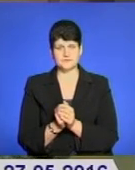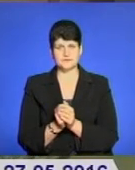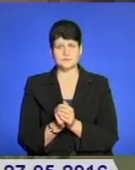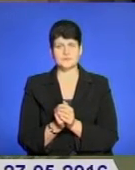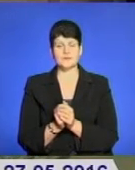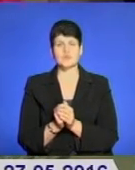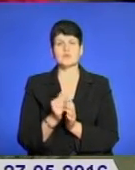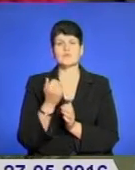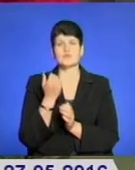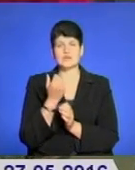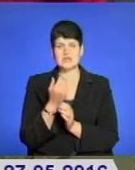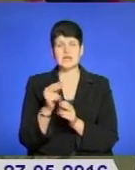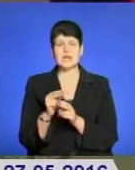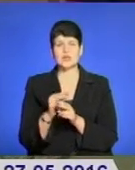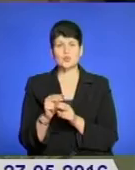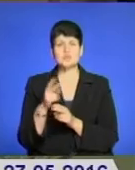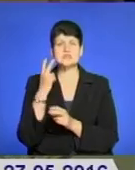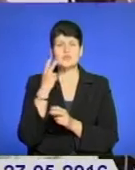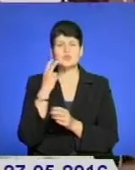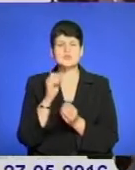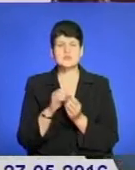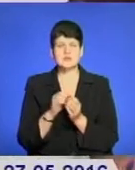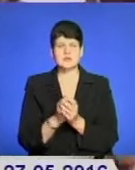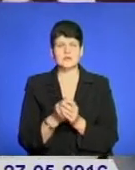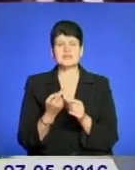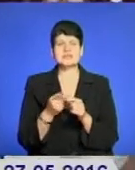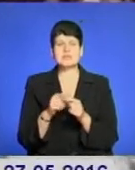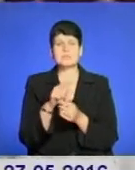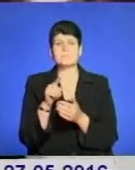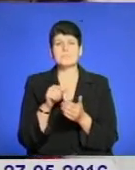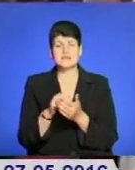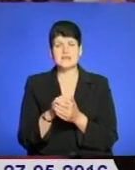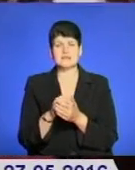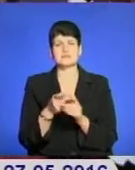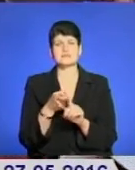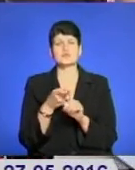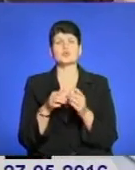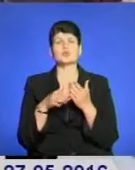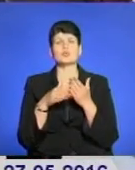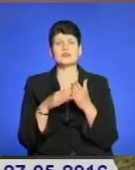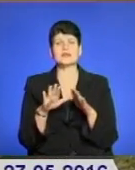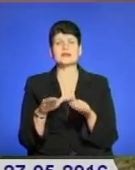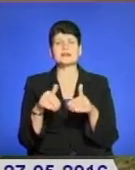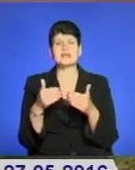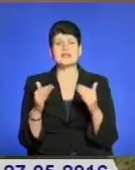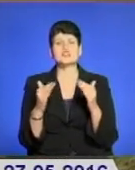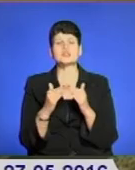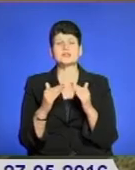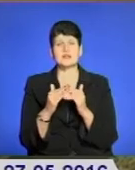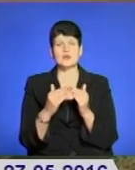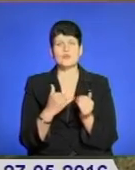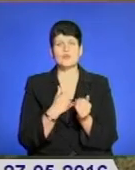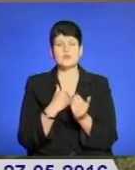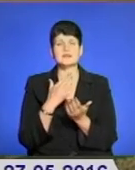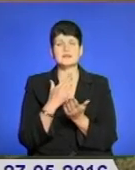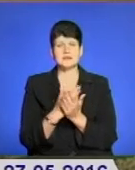Він лікується постійно. Це таке питання відносно допомоги і відносно надання житла. У мене є,